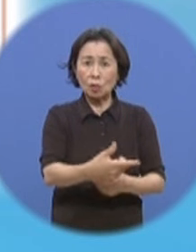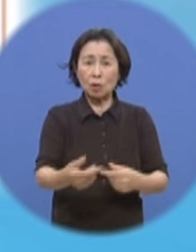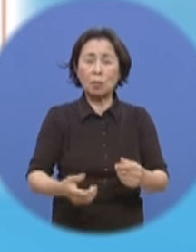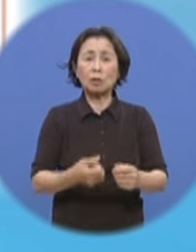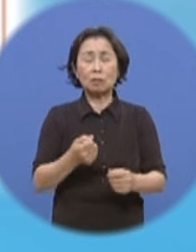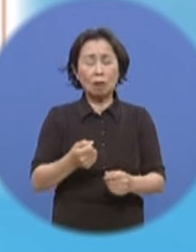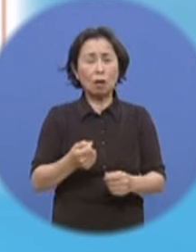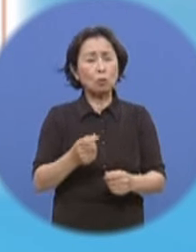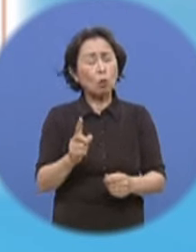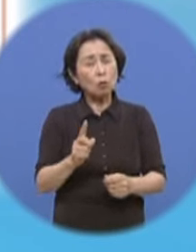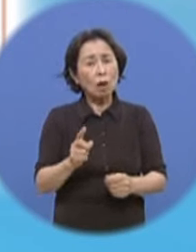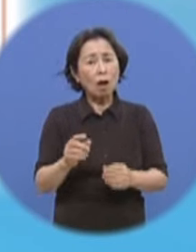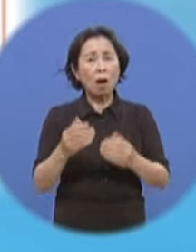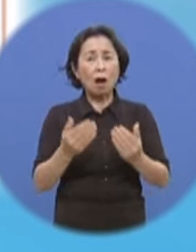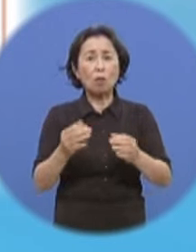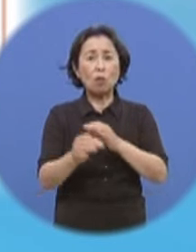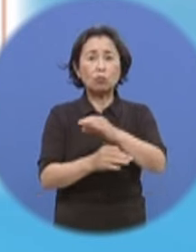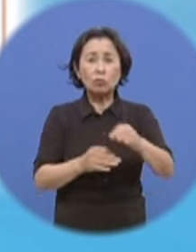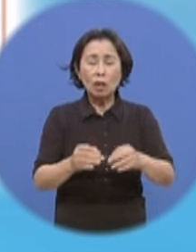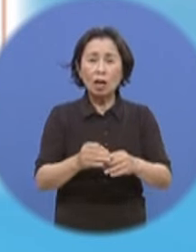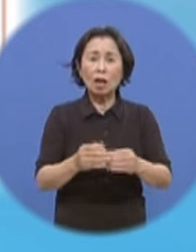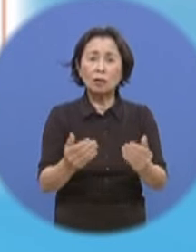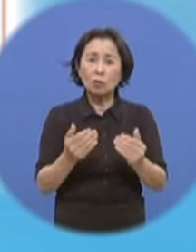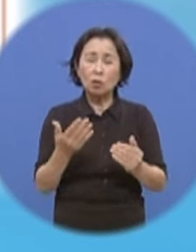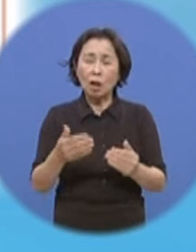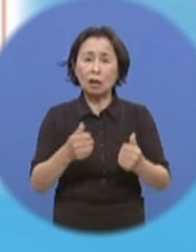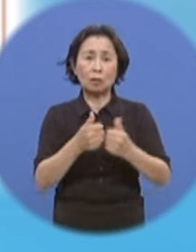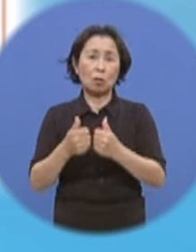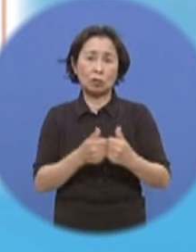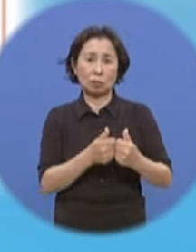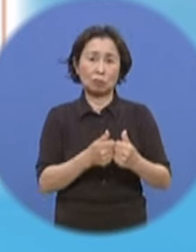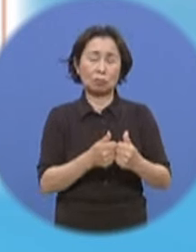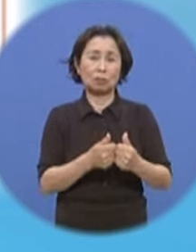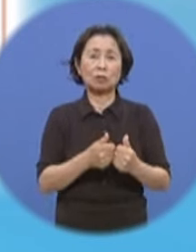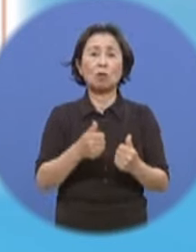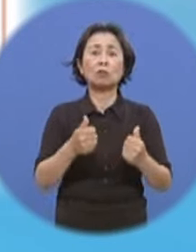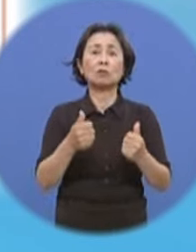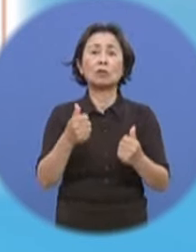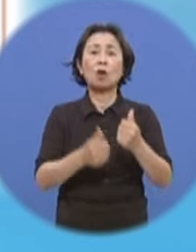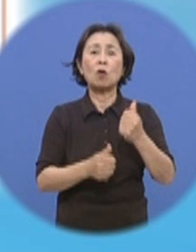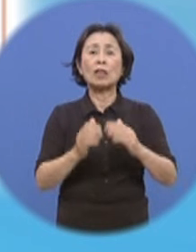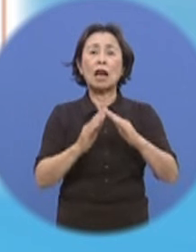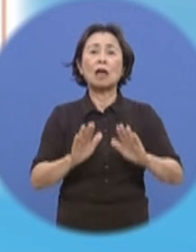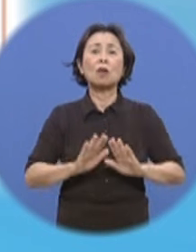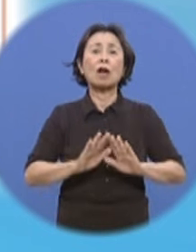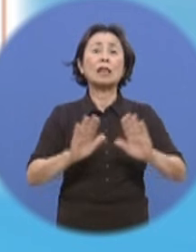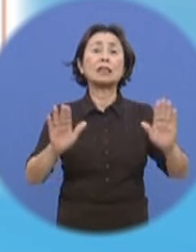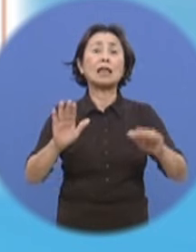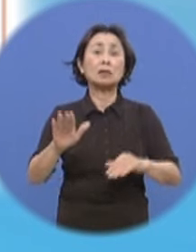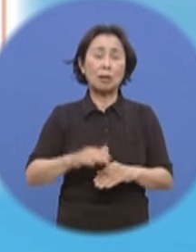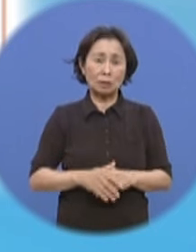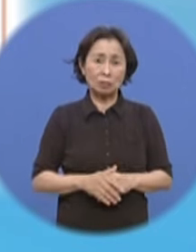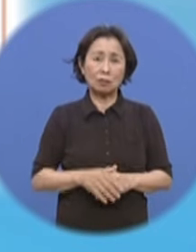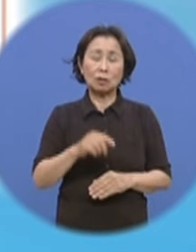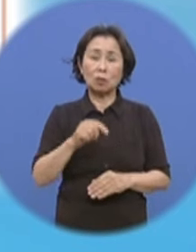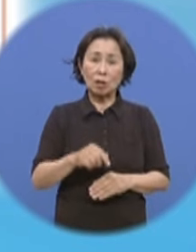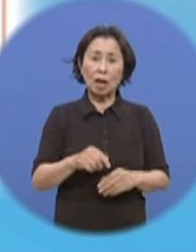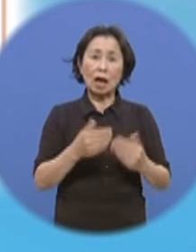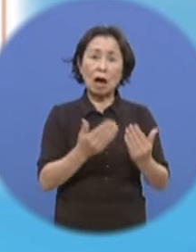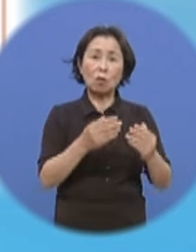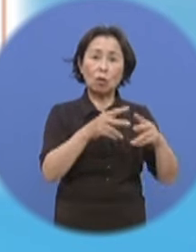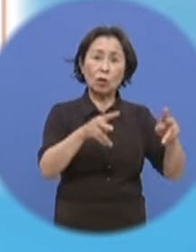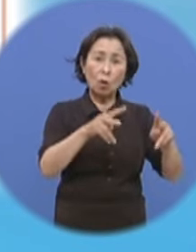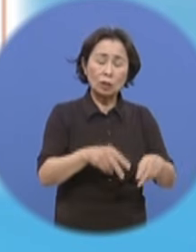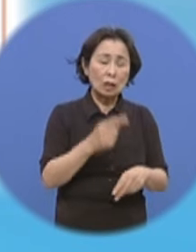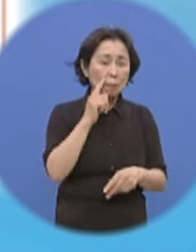必要であるかを協議する学校運営協議会を開催しますここでは学校行事の見直しや